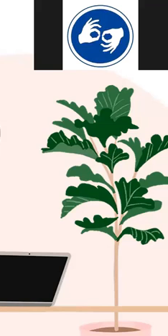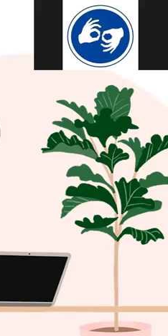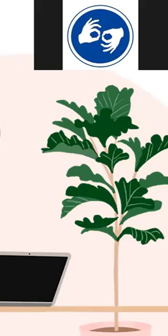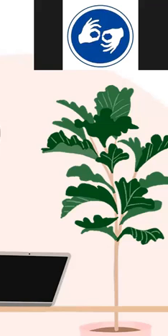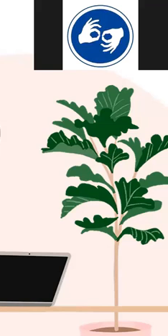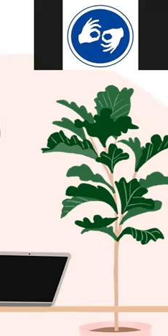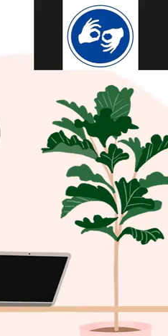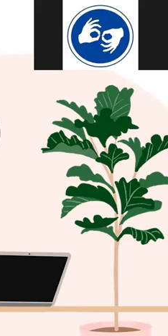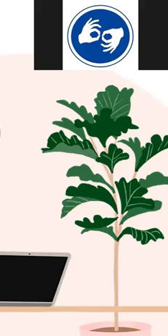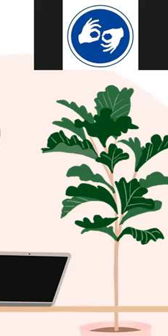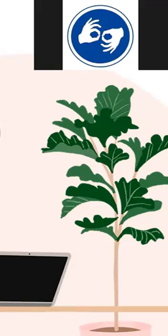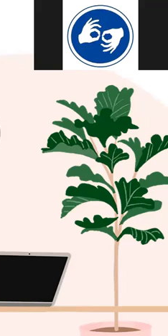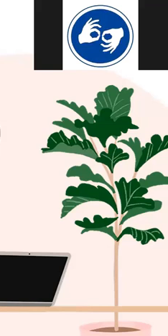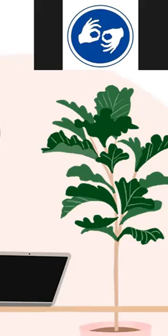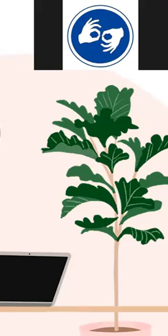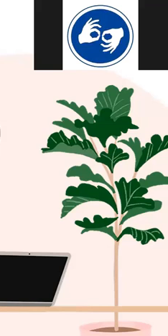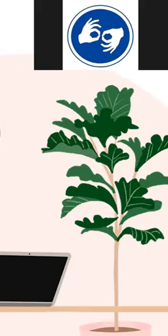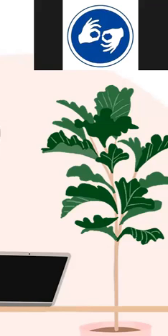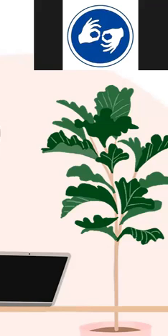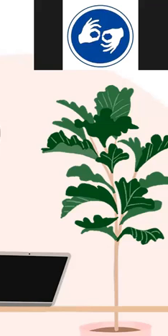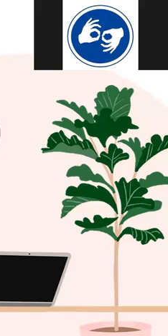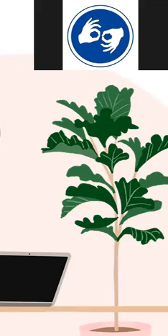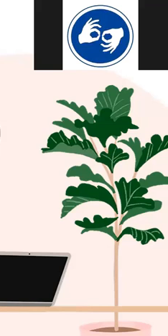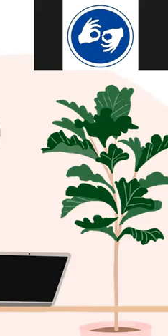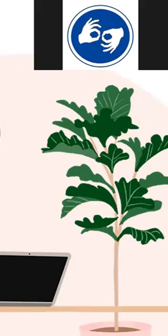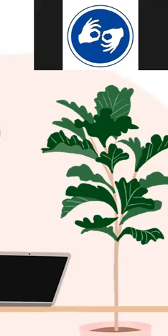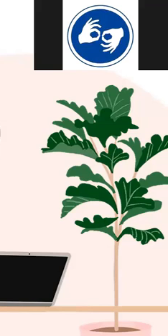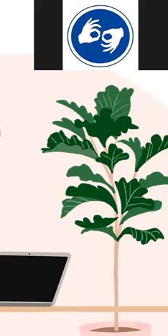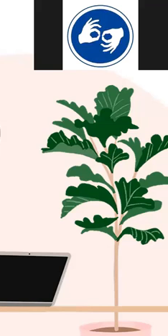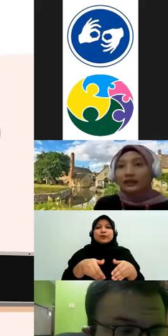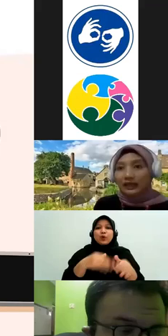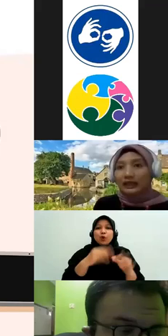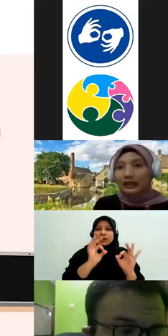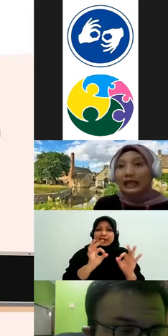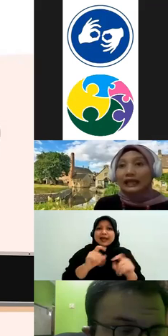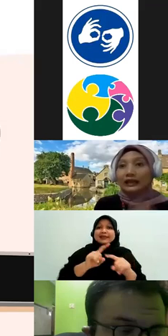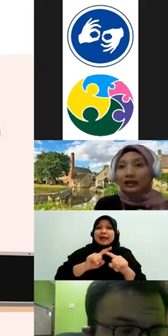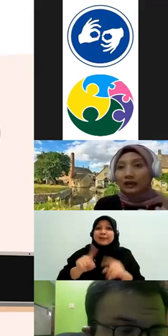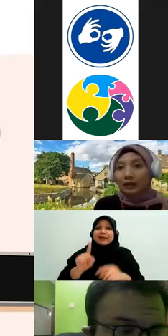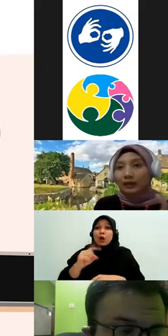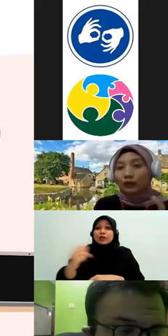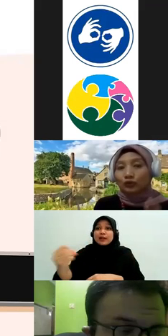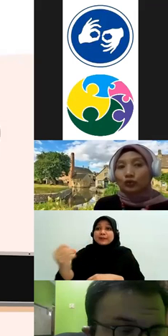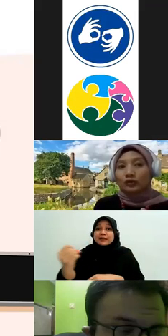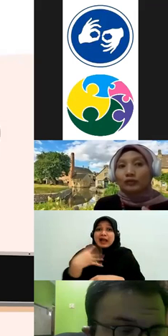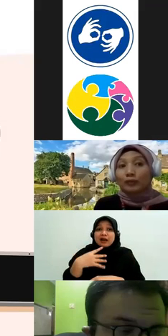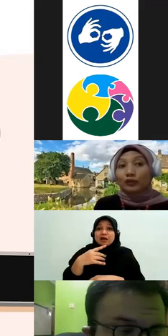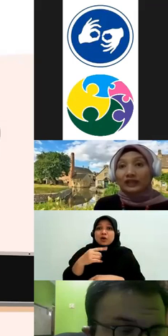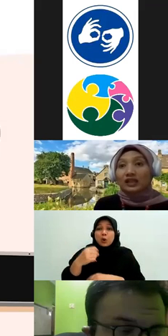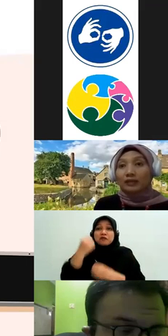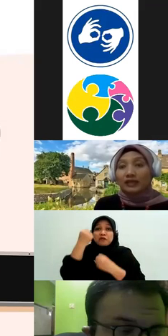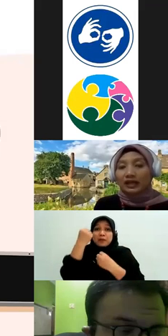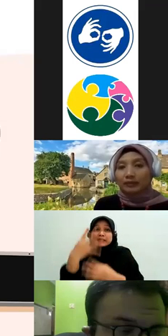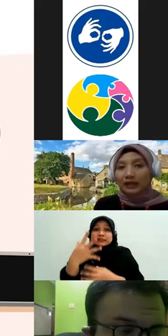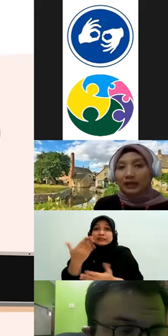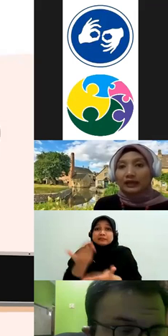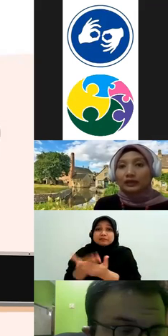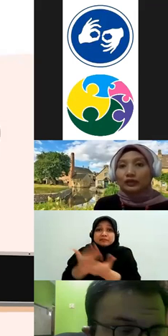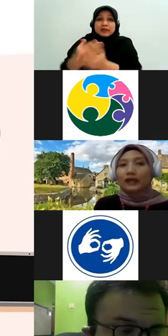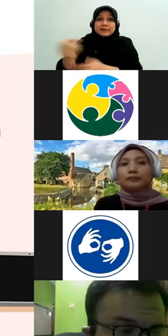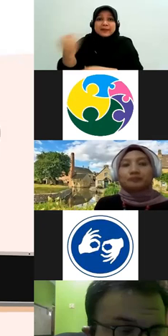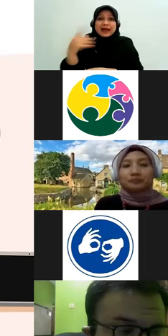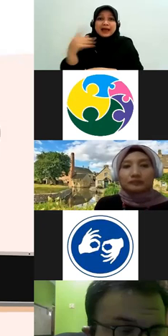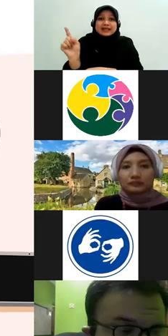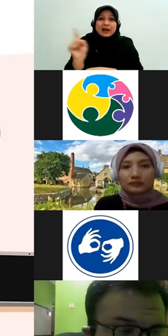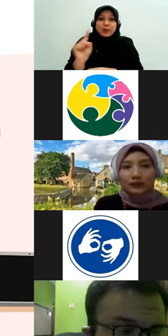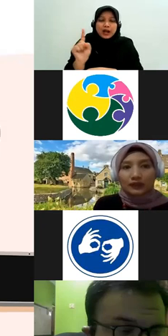boleh nah kalau sudah sama sekali tidak boleh kita perlu melakukan tindakan-tindakan lain yang untuk memprotes